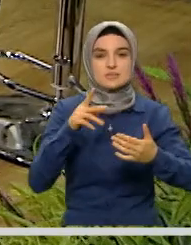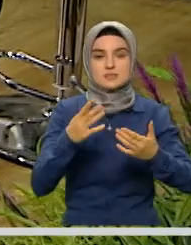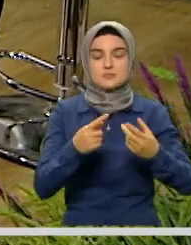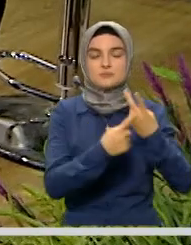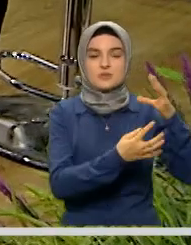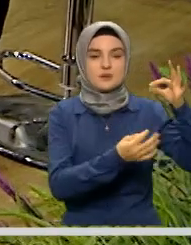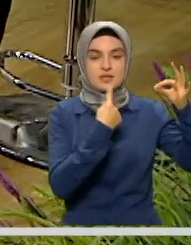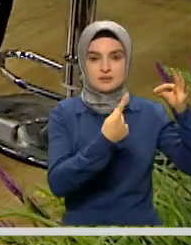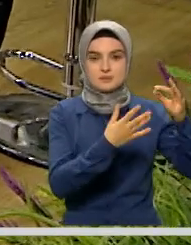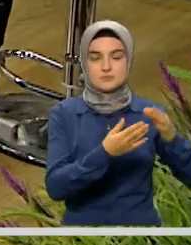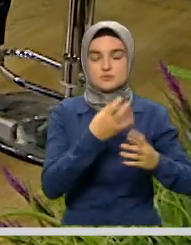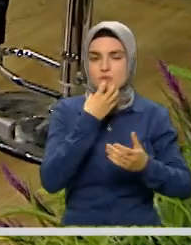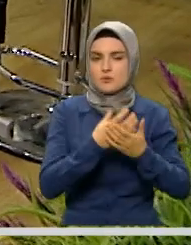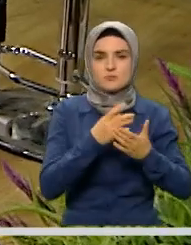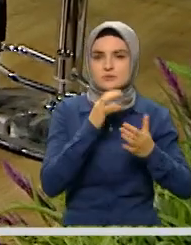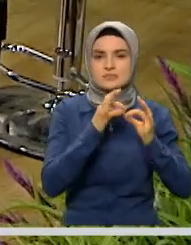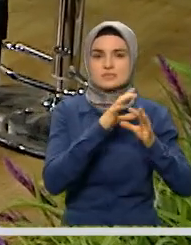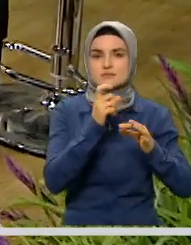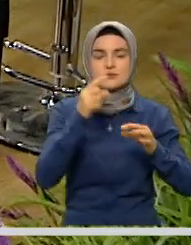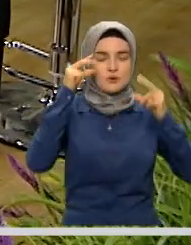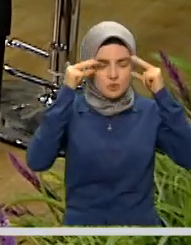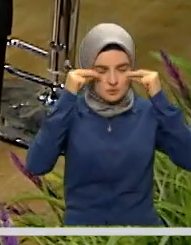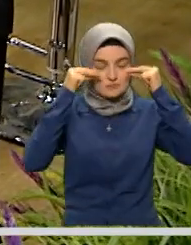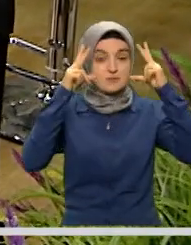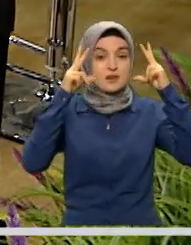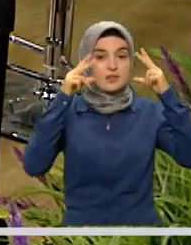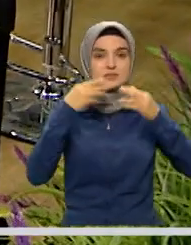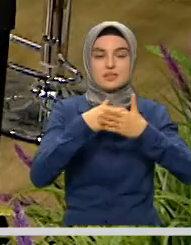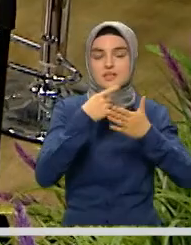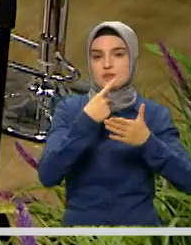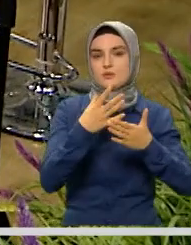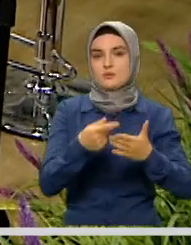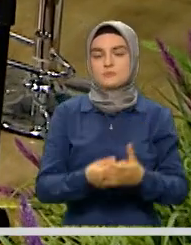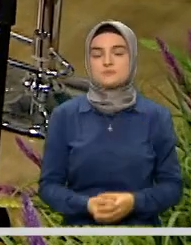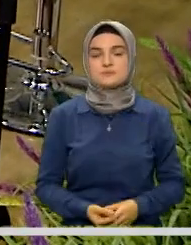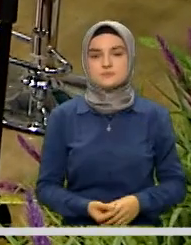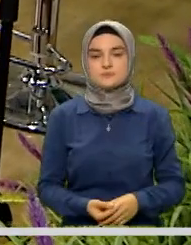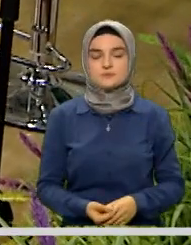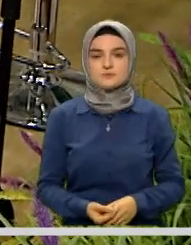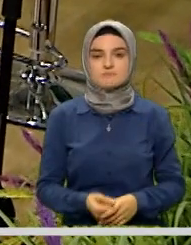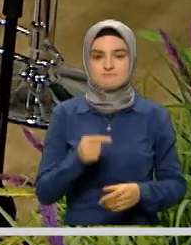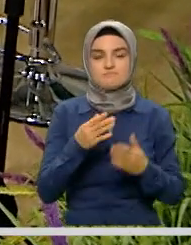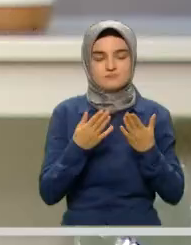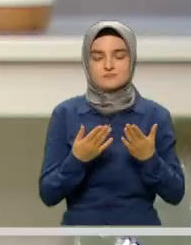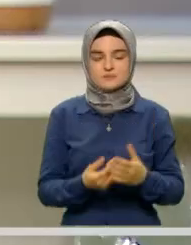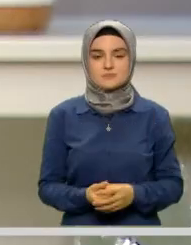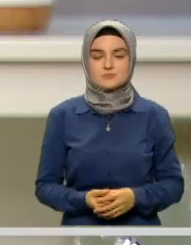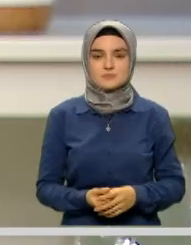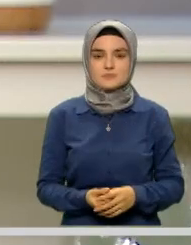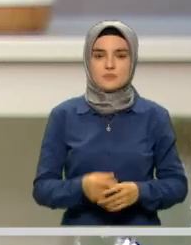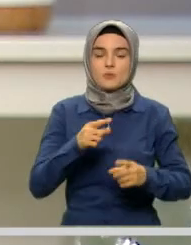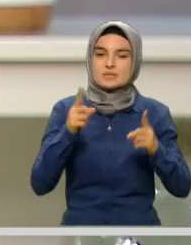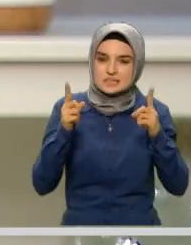ya ömür nedir? Göz açıp kapayıncaya kadardır ya. Galiba. O kadar süre gibi bir şey yani evet. Peki bu